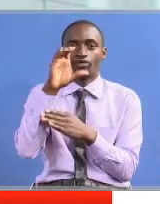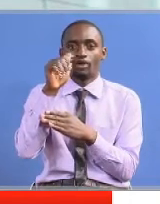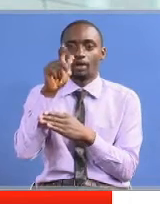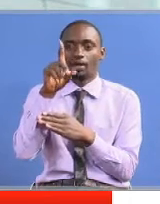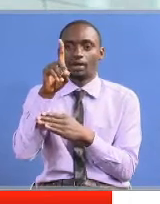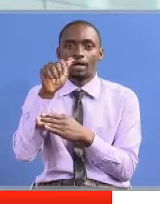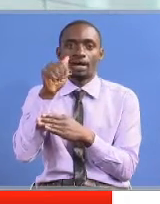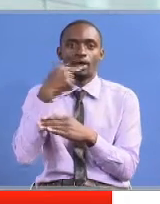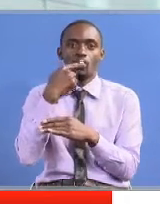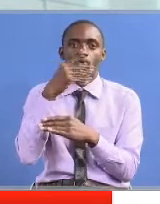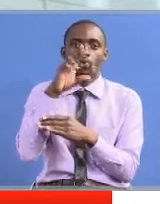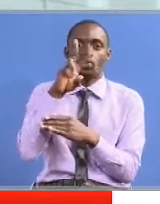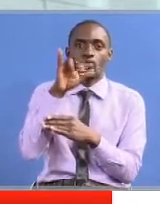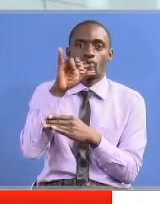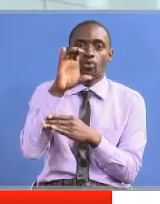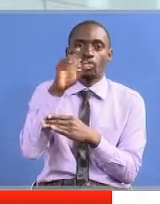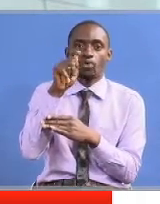Okioma